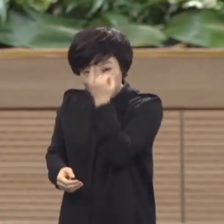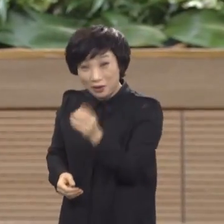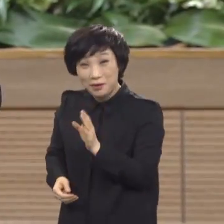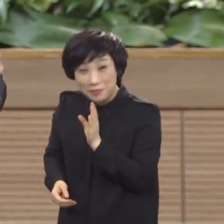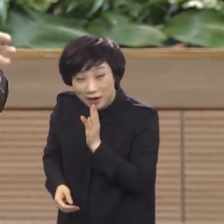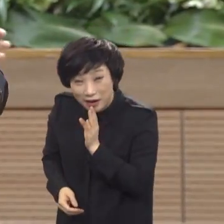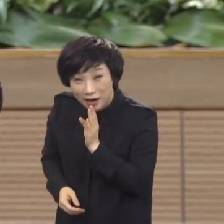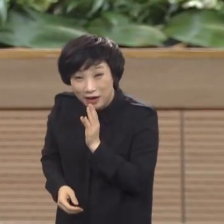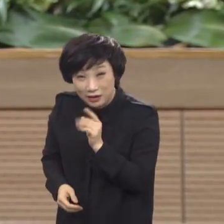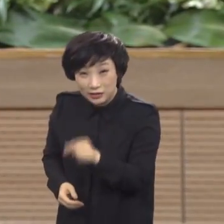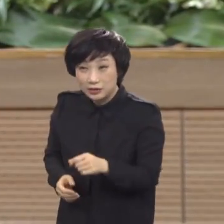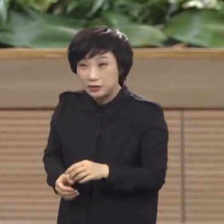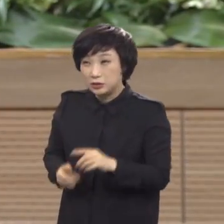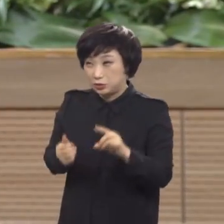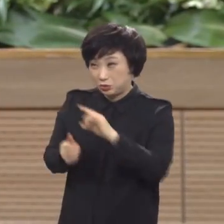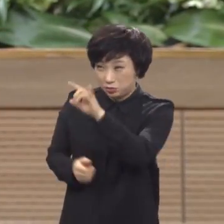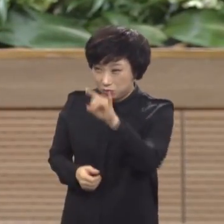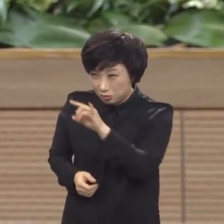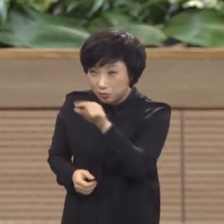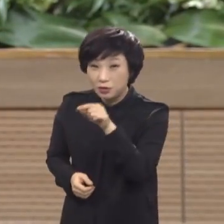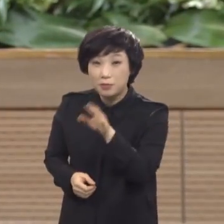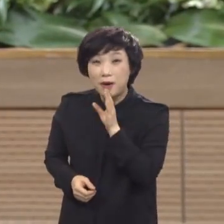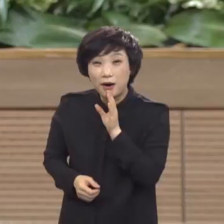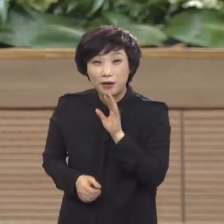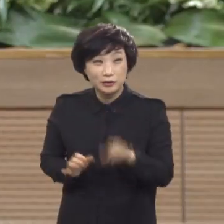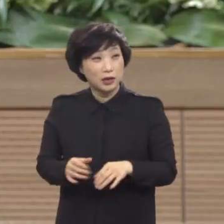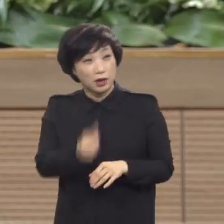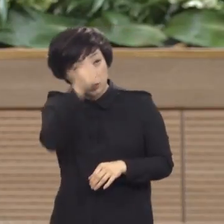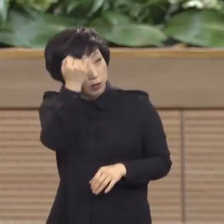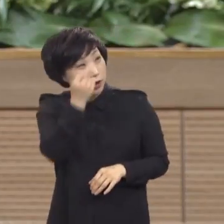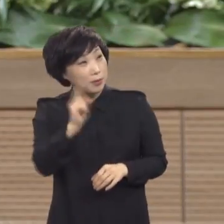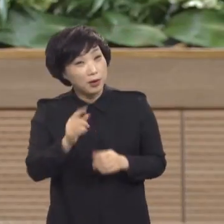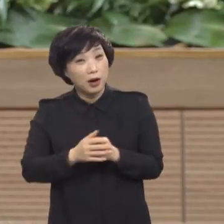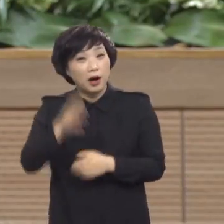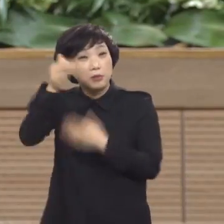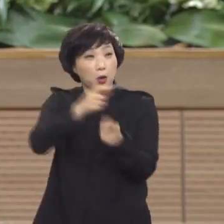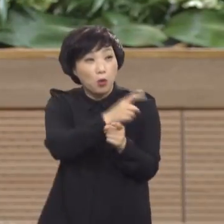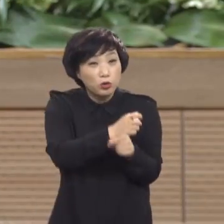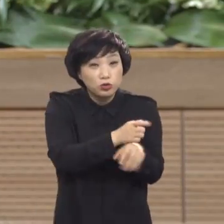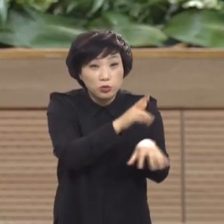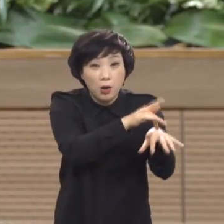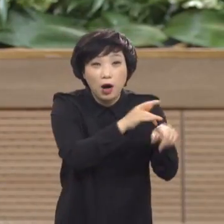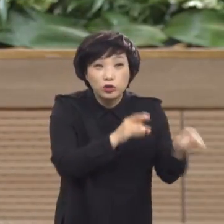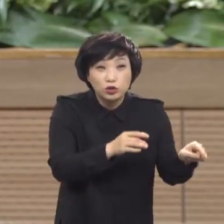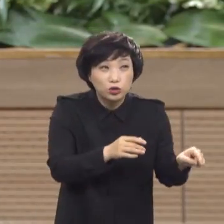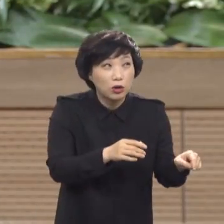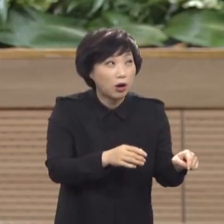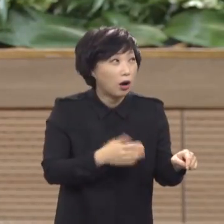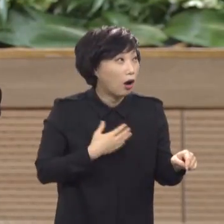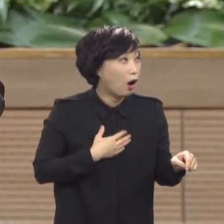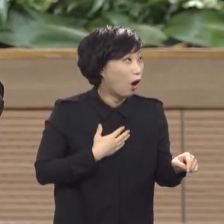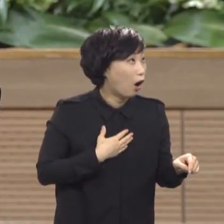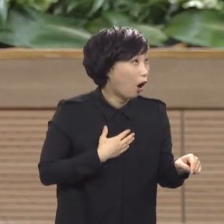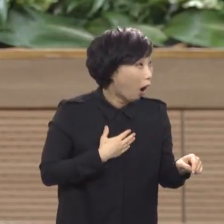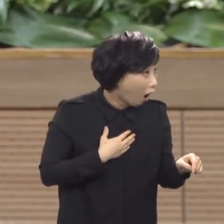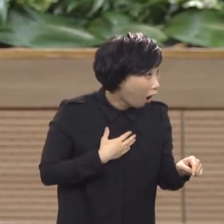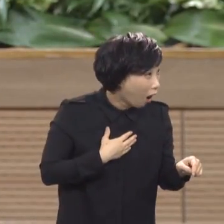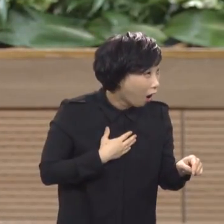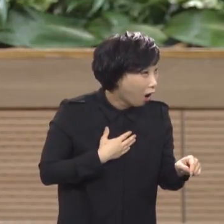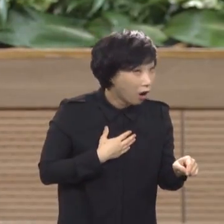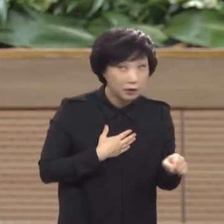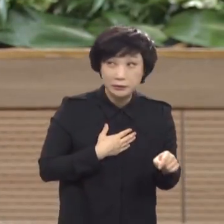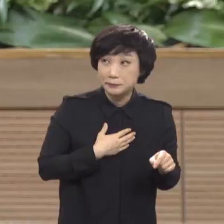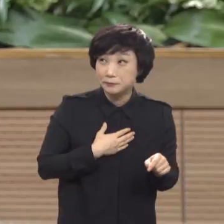하와를 속여서, 근데 아담과 하와는 하나님의 원수의 마귀 말을 듣고